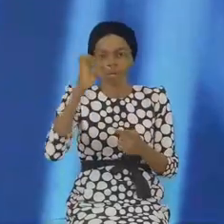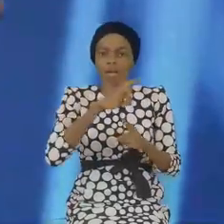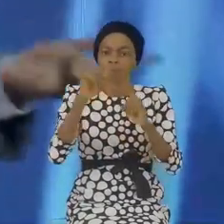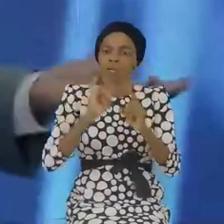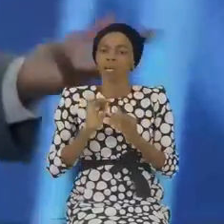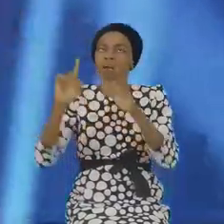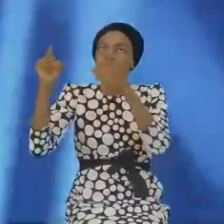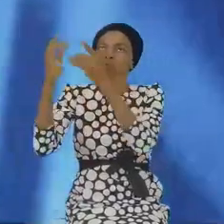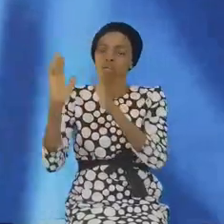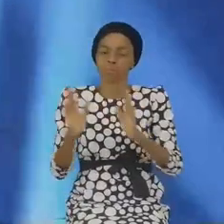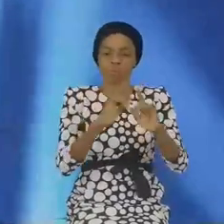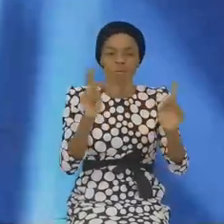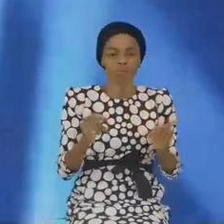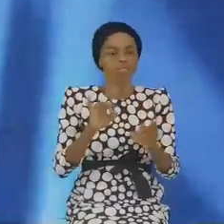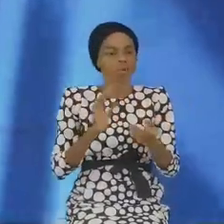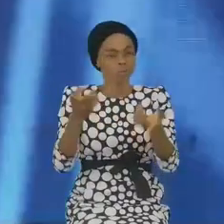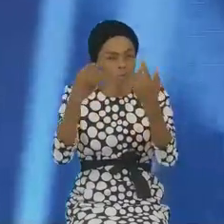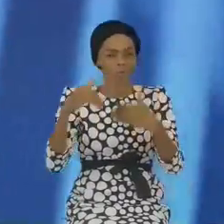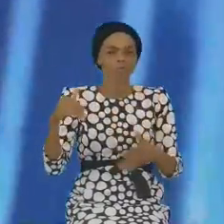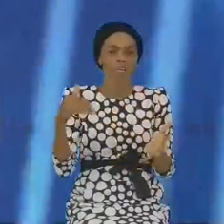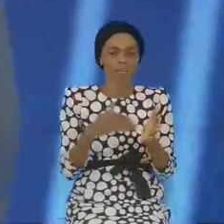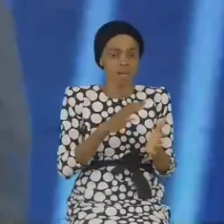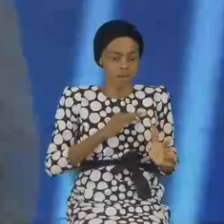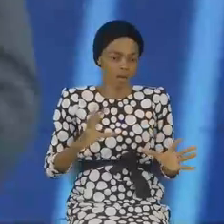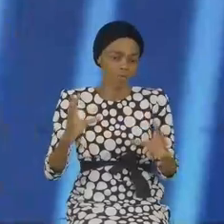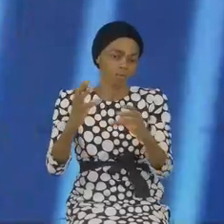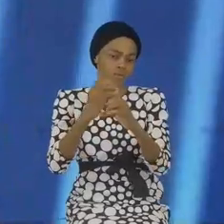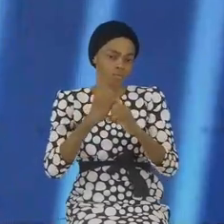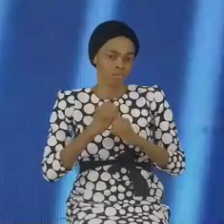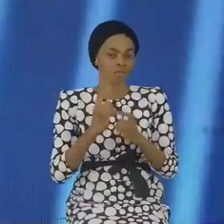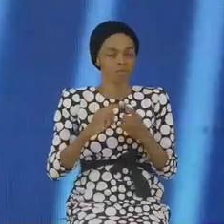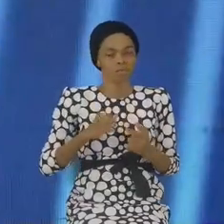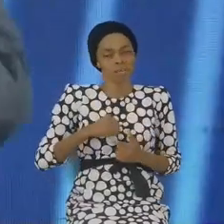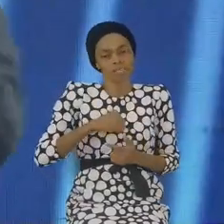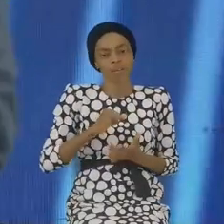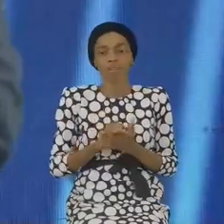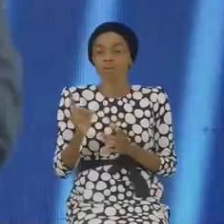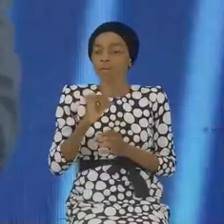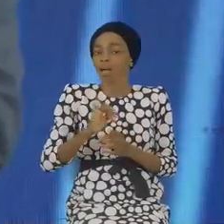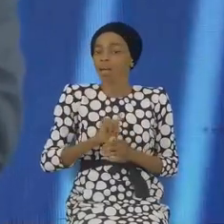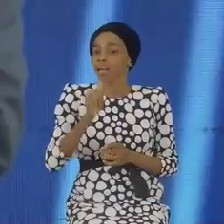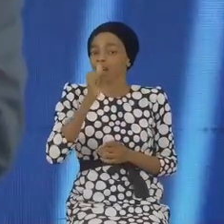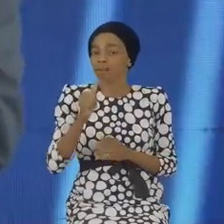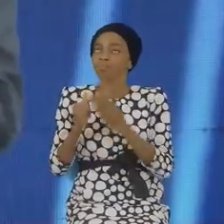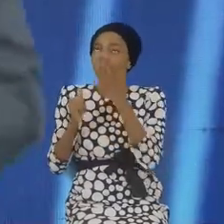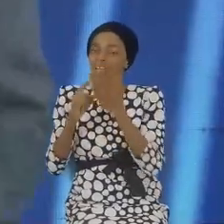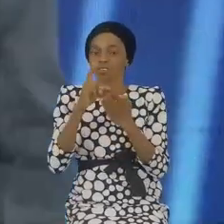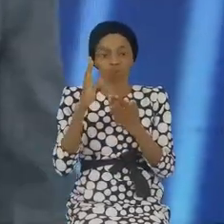je reviendrai. Et je vous prendrai avec moi, afin que là où je suis, vous y soyez